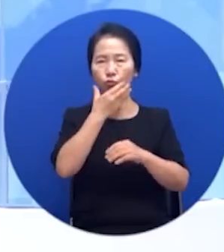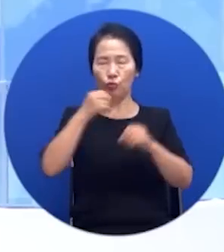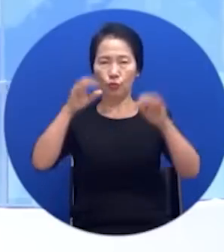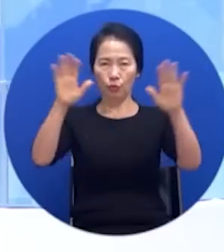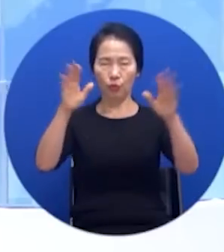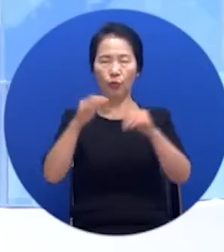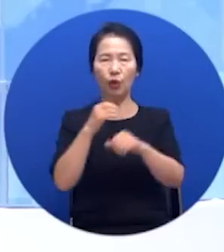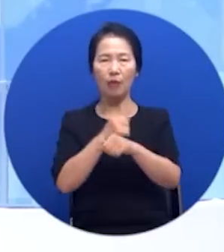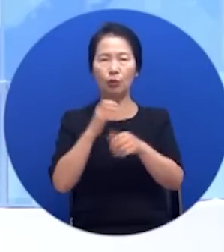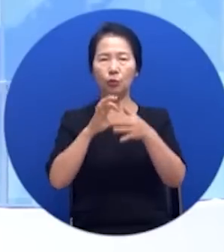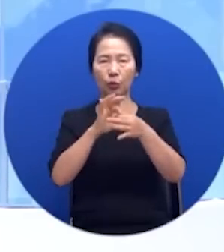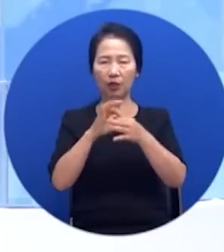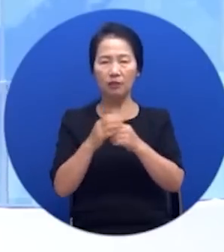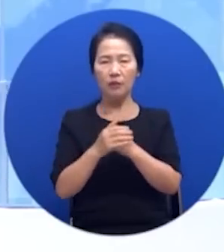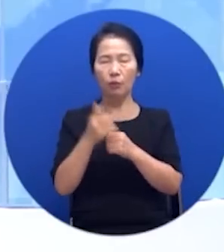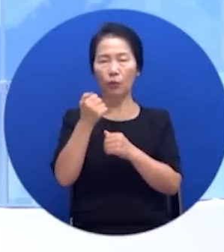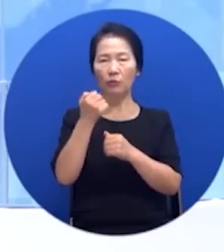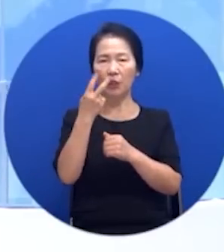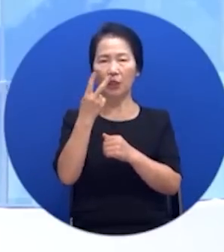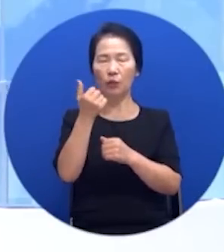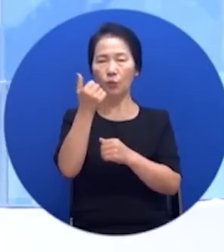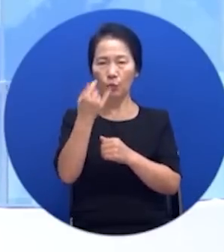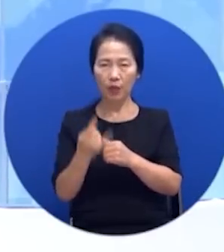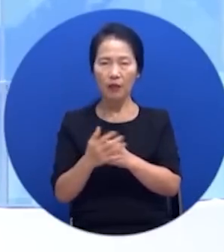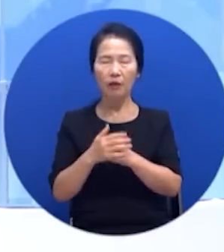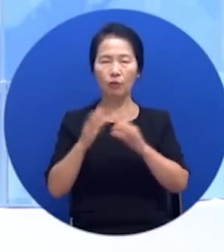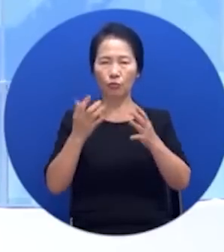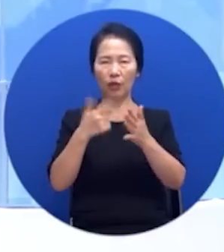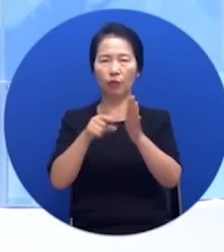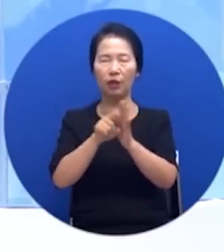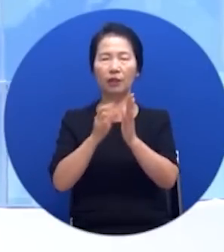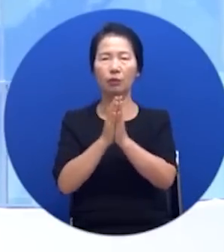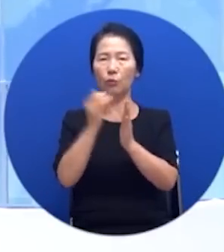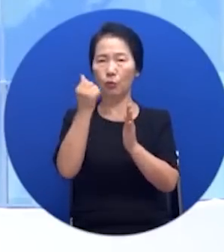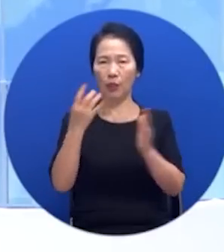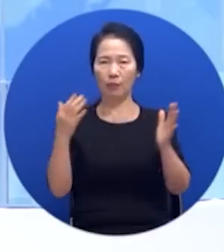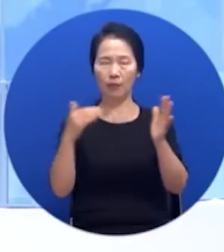제52회 대한민국 국가주창기도회를 모두 마치도록 하겠습니다.